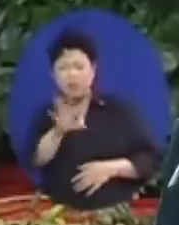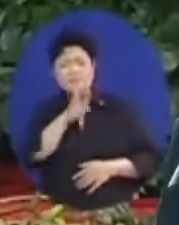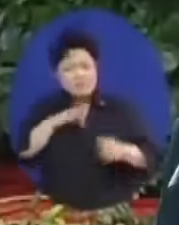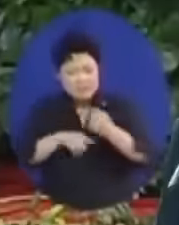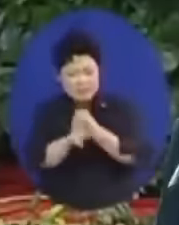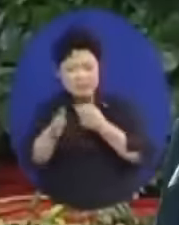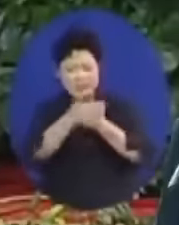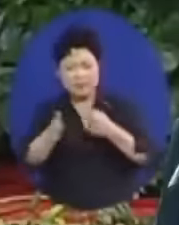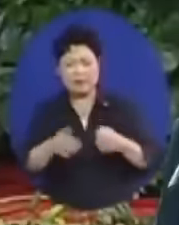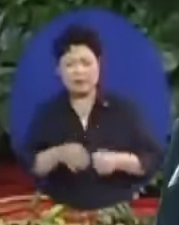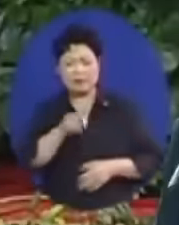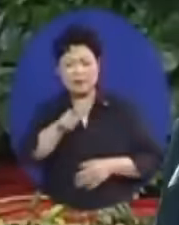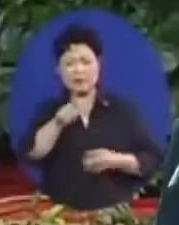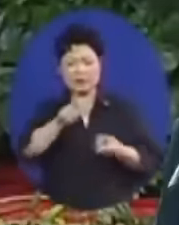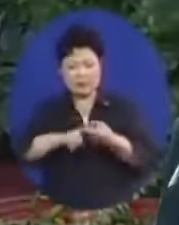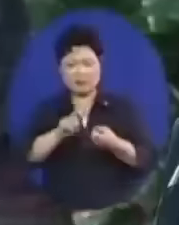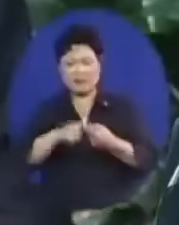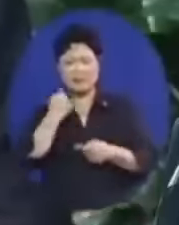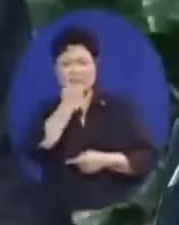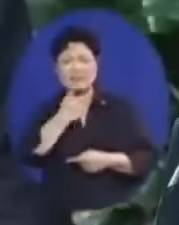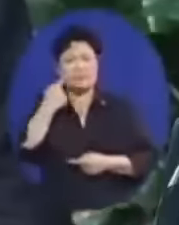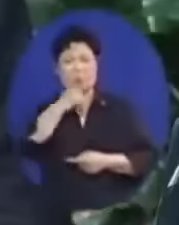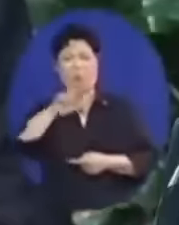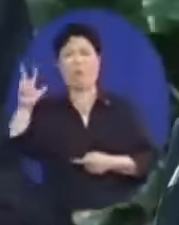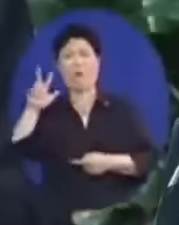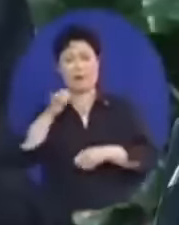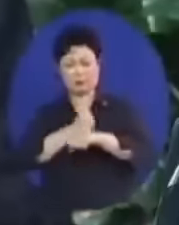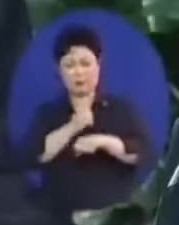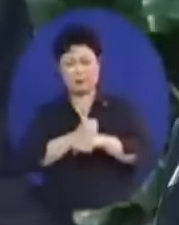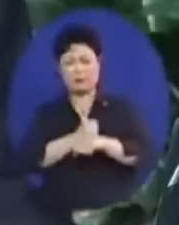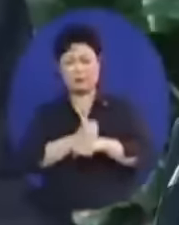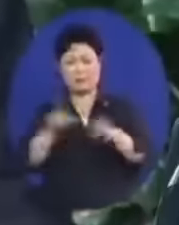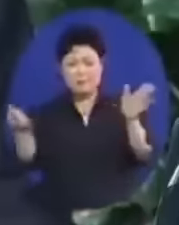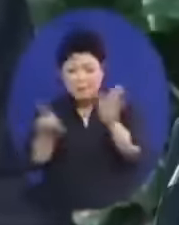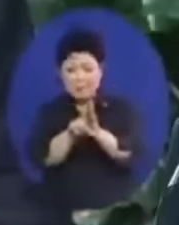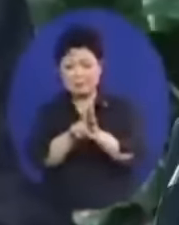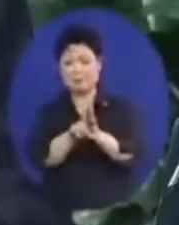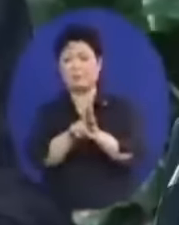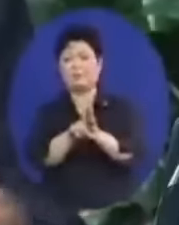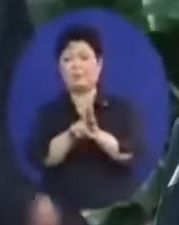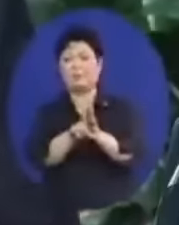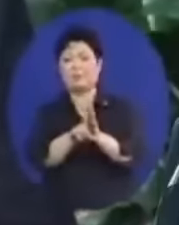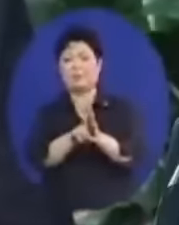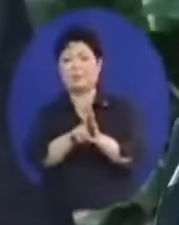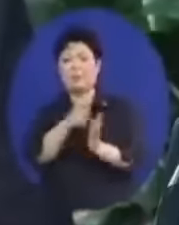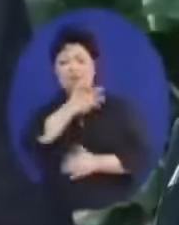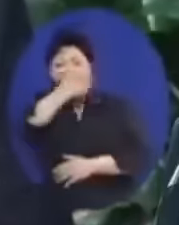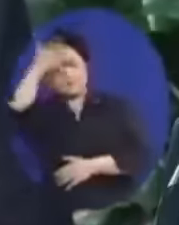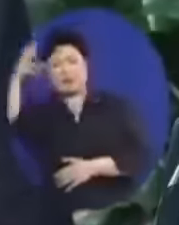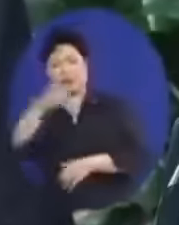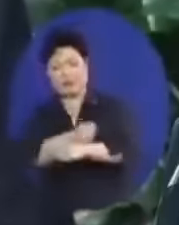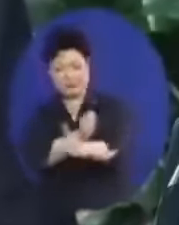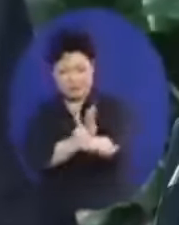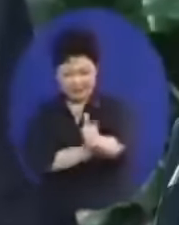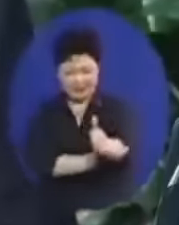진리이기 때문에 이것을 입술로 고백하고 이것을 믿고 이것을 꿈꿔야 되는